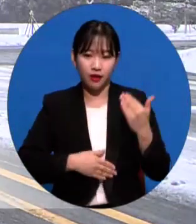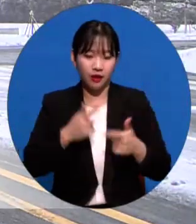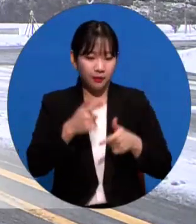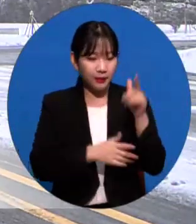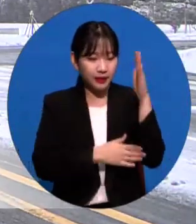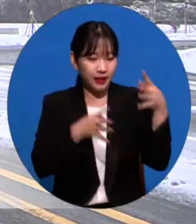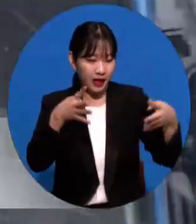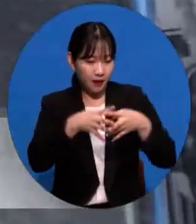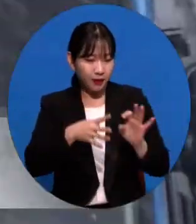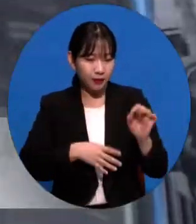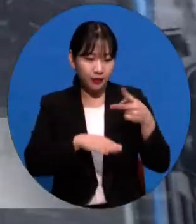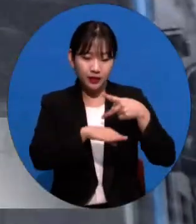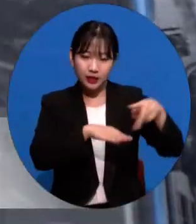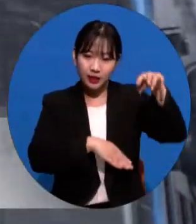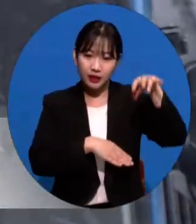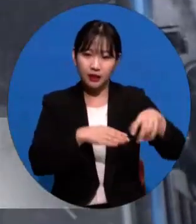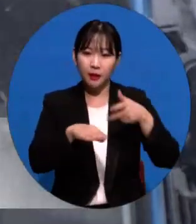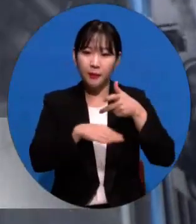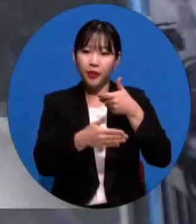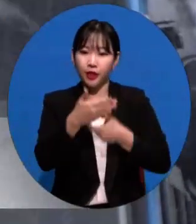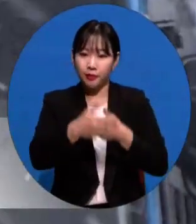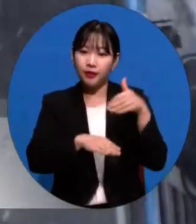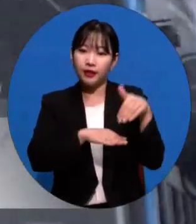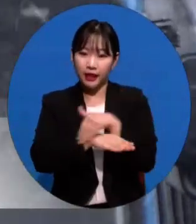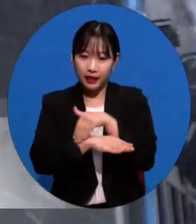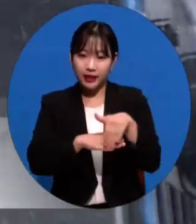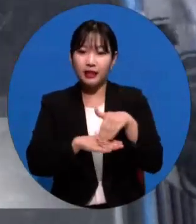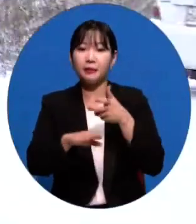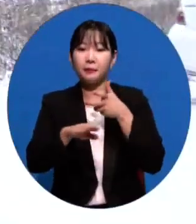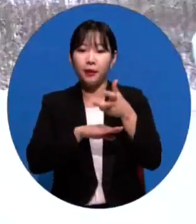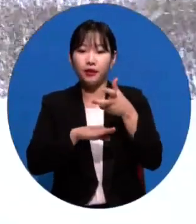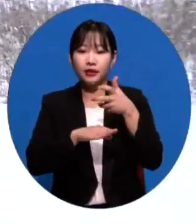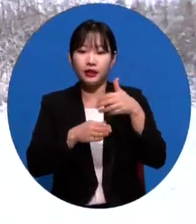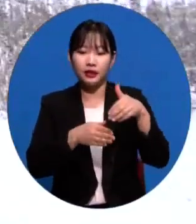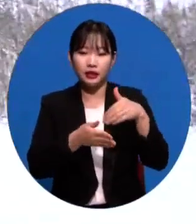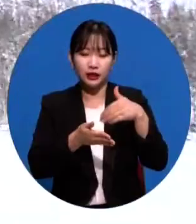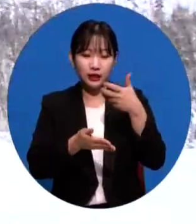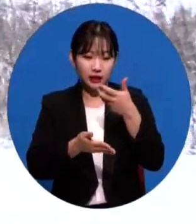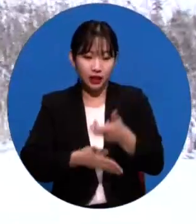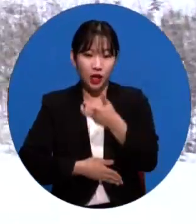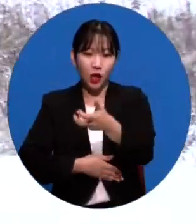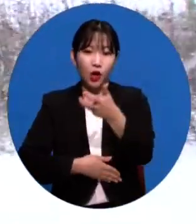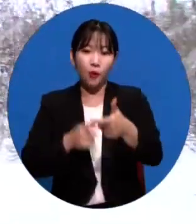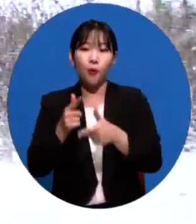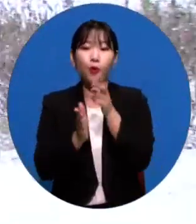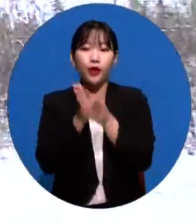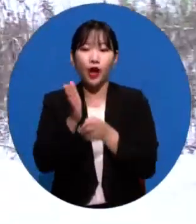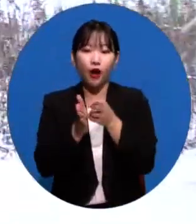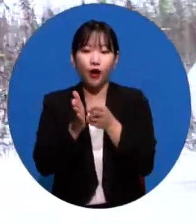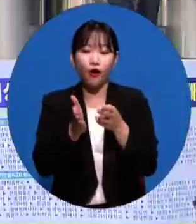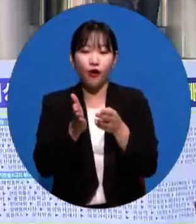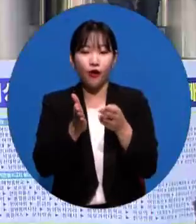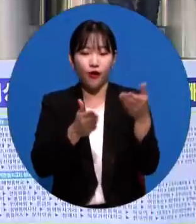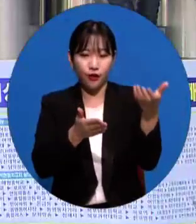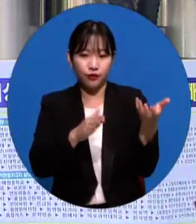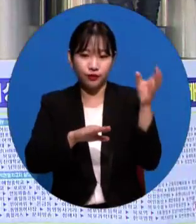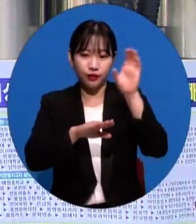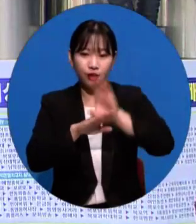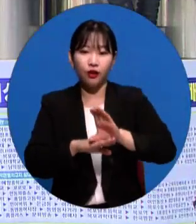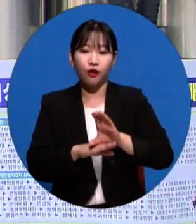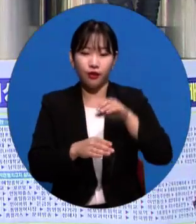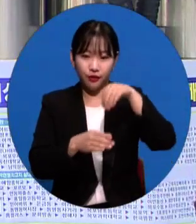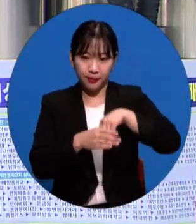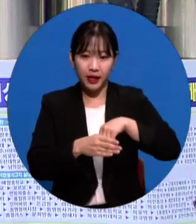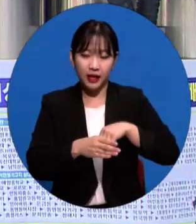통해 신안군에서 버스터미널을 오가는 광역버스 노선 경유지로 목포역을 추가했습니다.